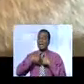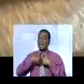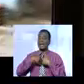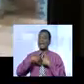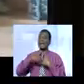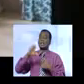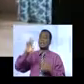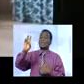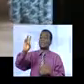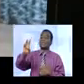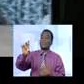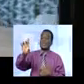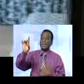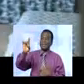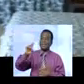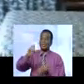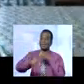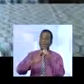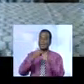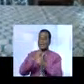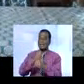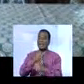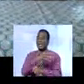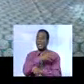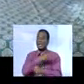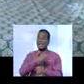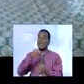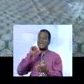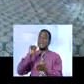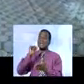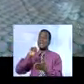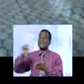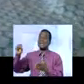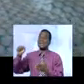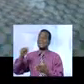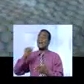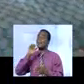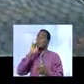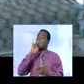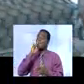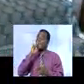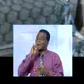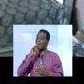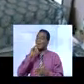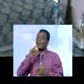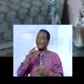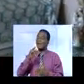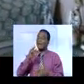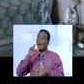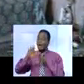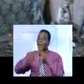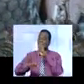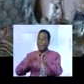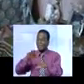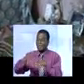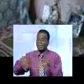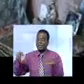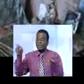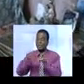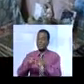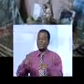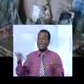des pionnières de la marche, un long des témoins privilégiés de l'histoire. Quand on